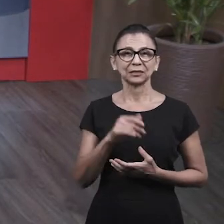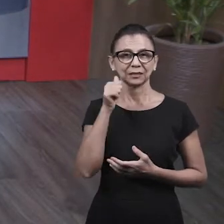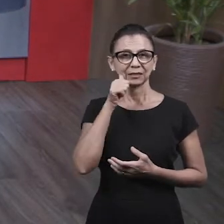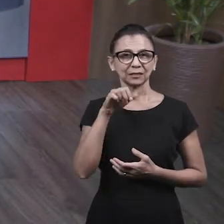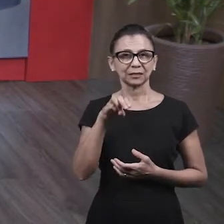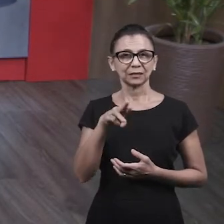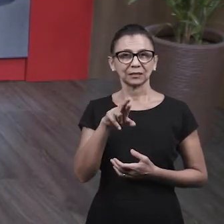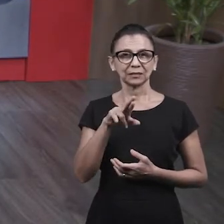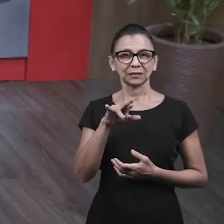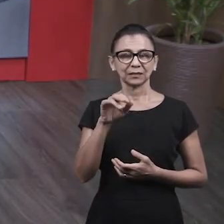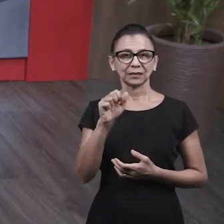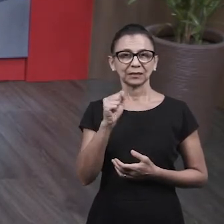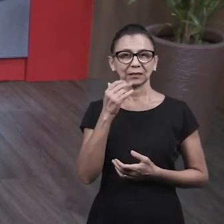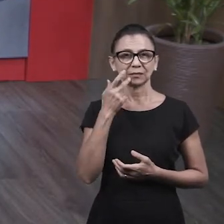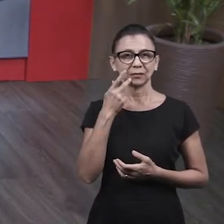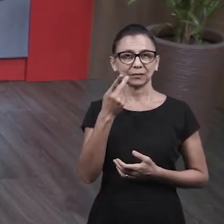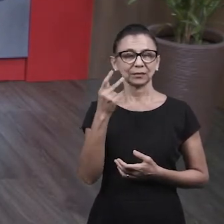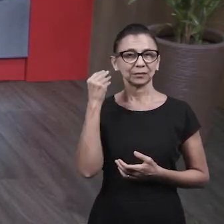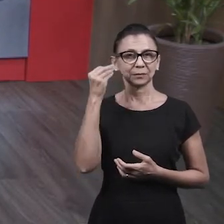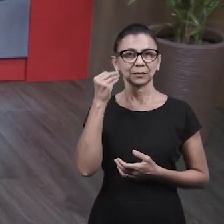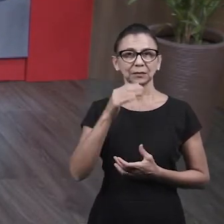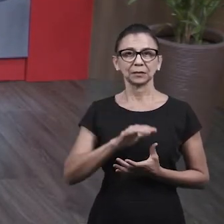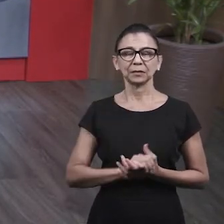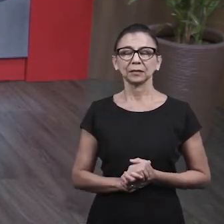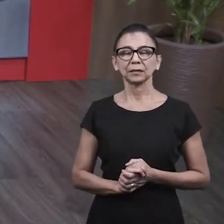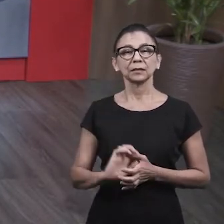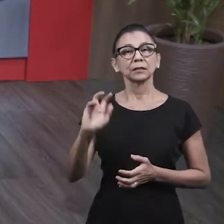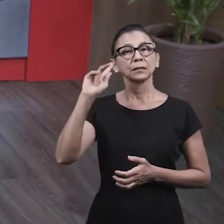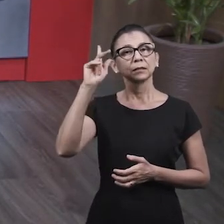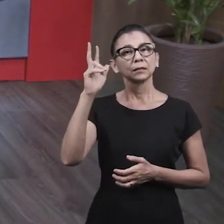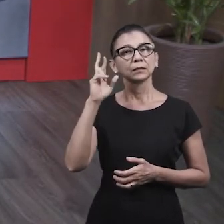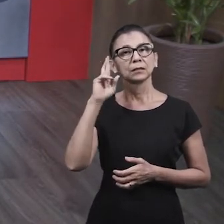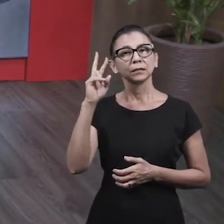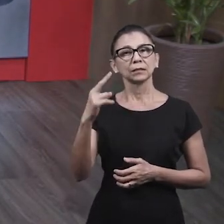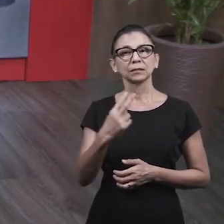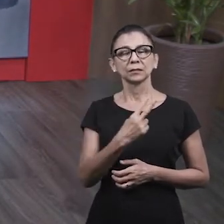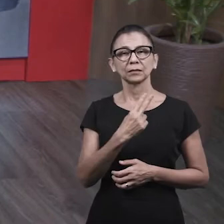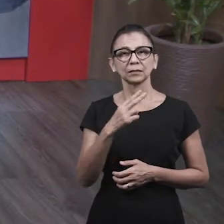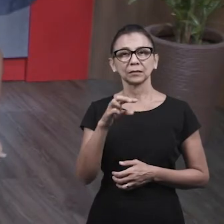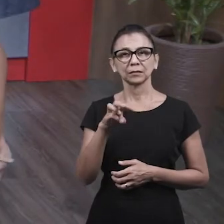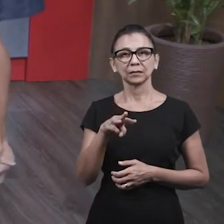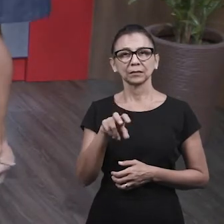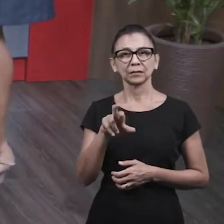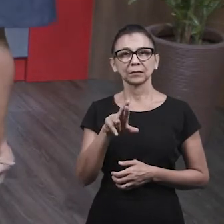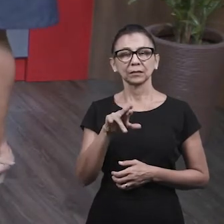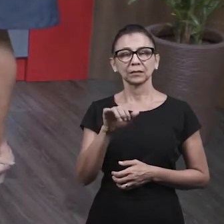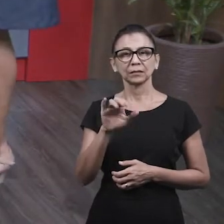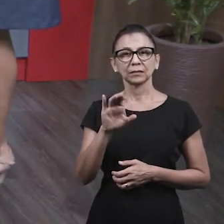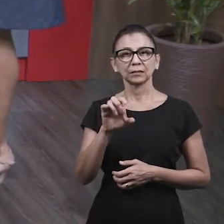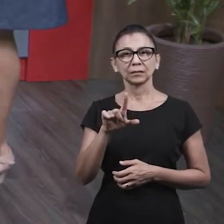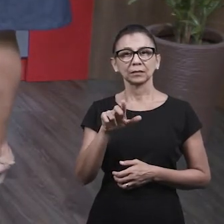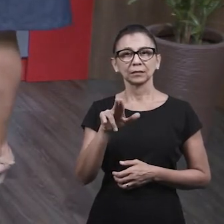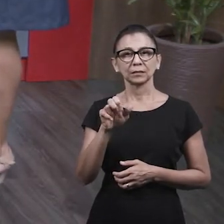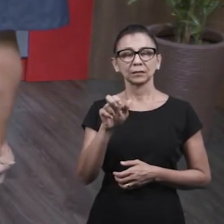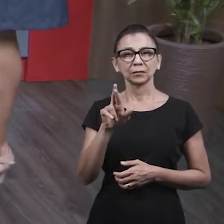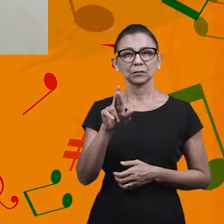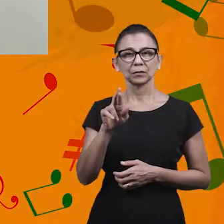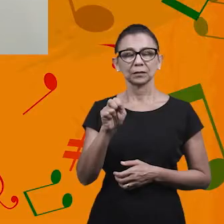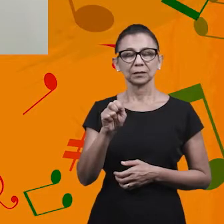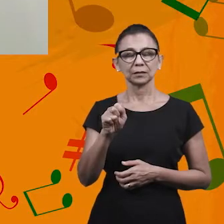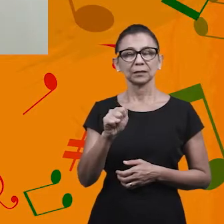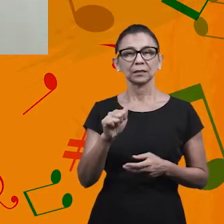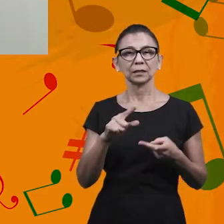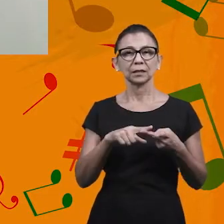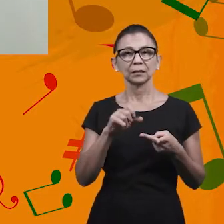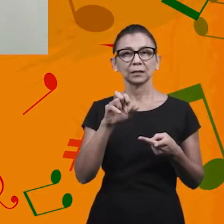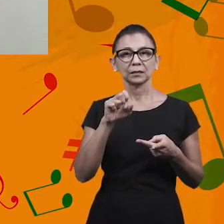allons entendre. La paix du Seigneur, mes frères. Je m'appelle Maria Eduarda, je m'appelle Isabella, nous sommes de l'église de Rio das Ostras,